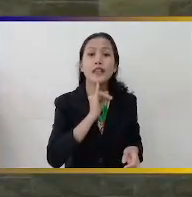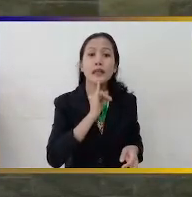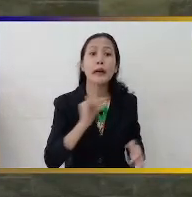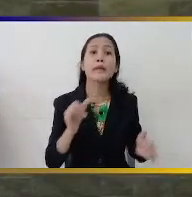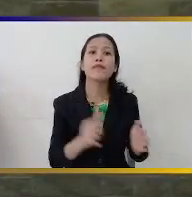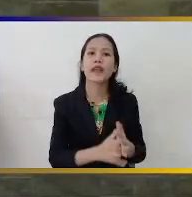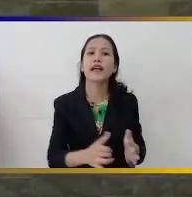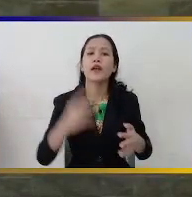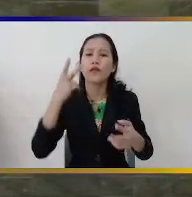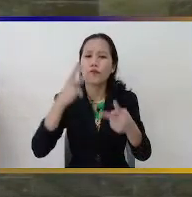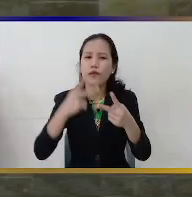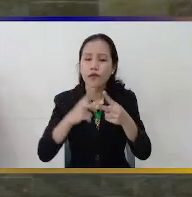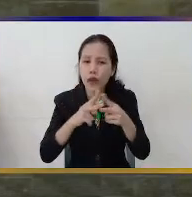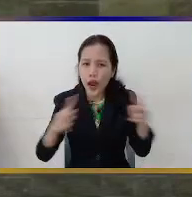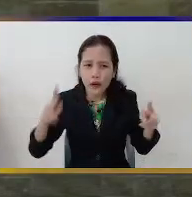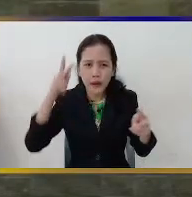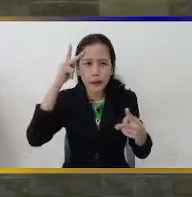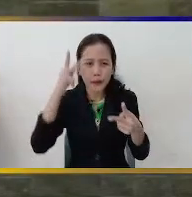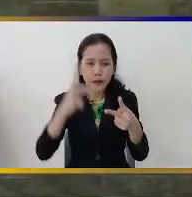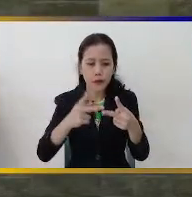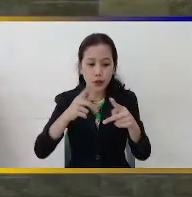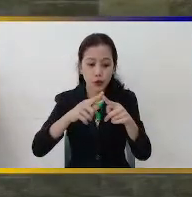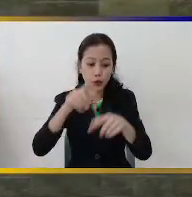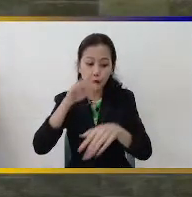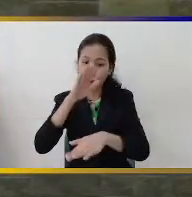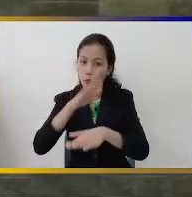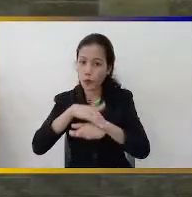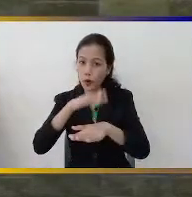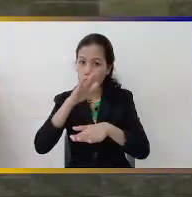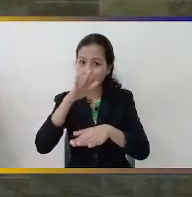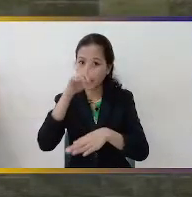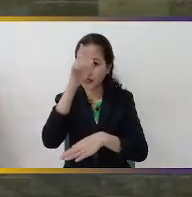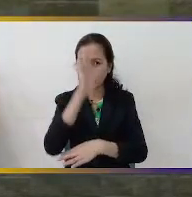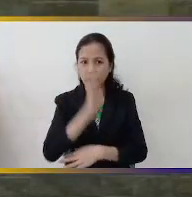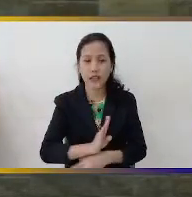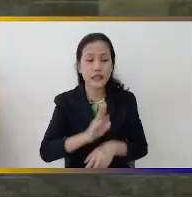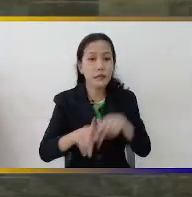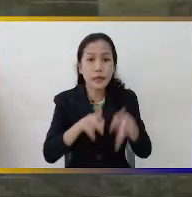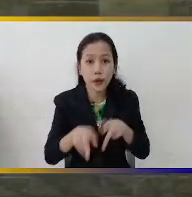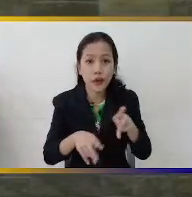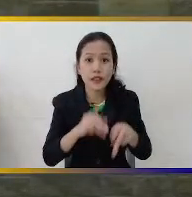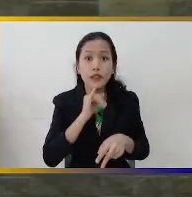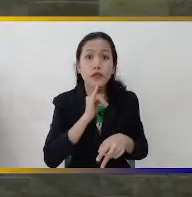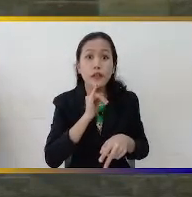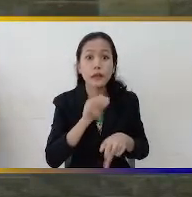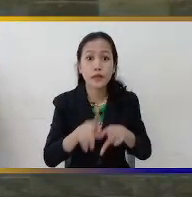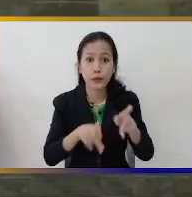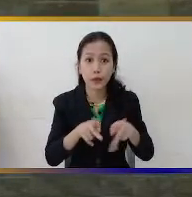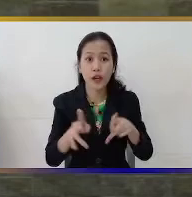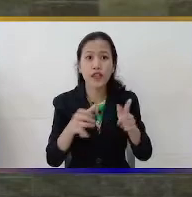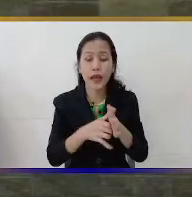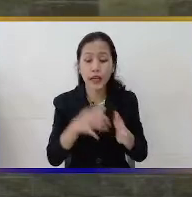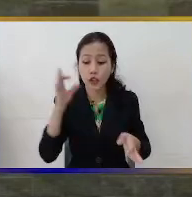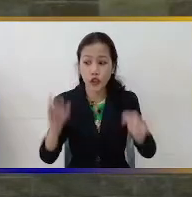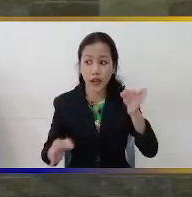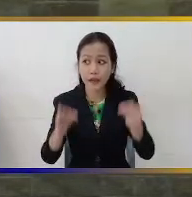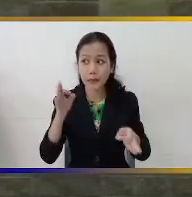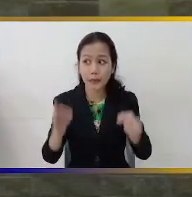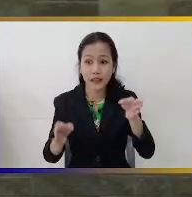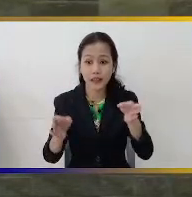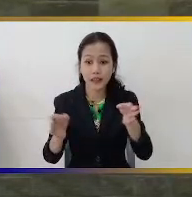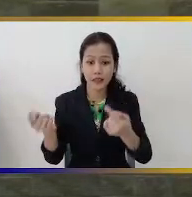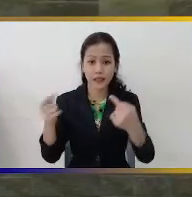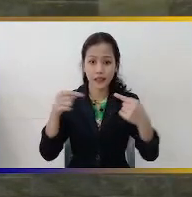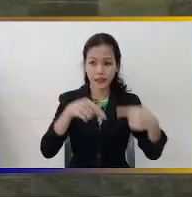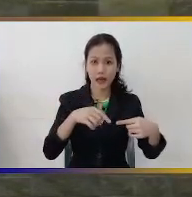of Micah is to warn God's people that judgment is coming. Now, since that judgment is coming,